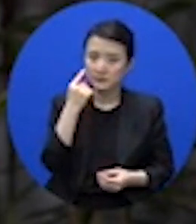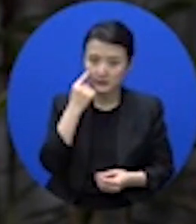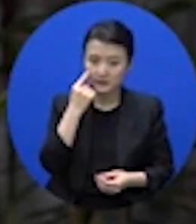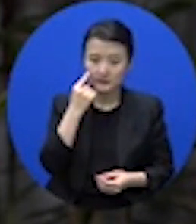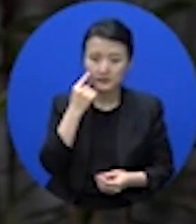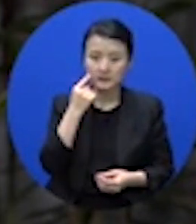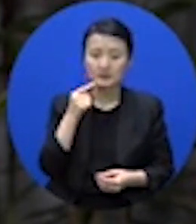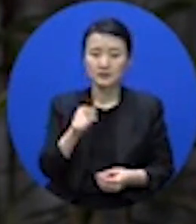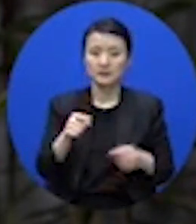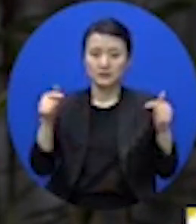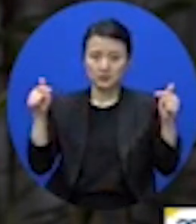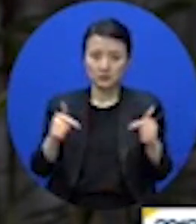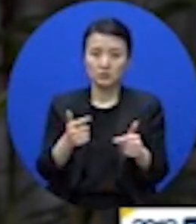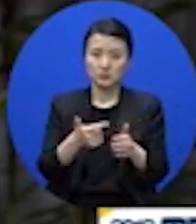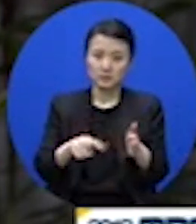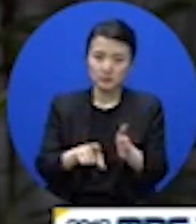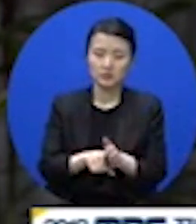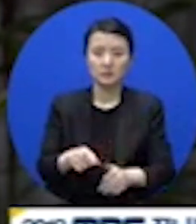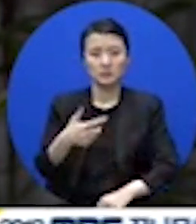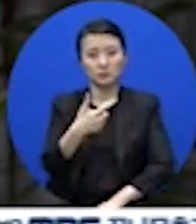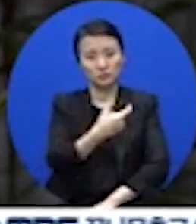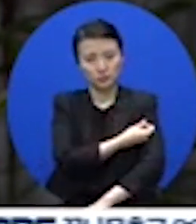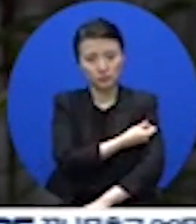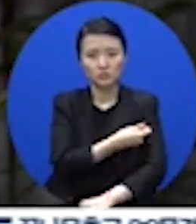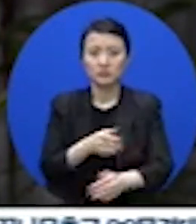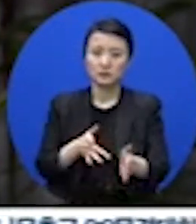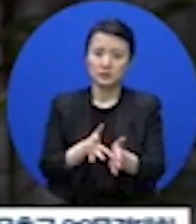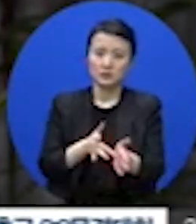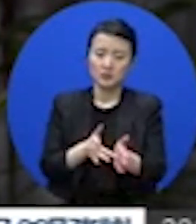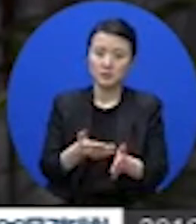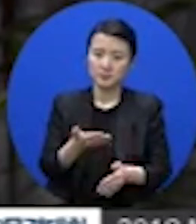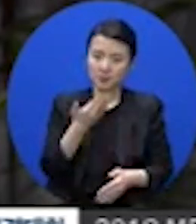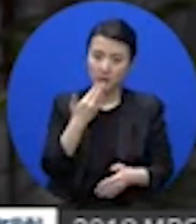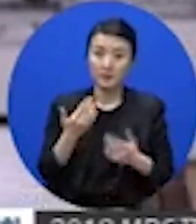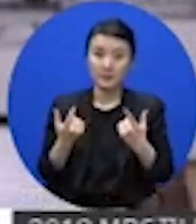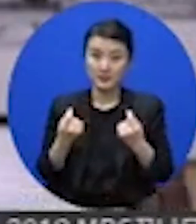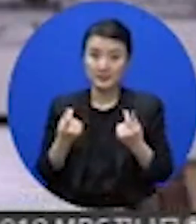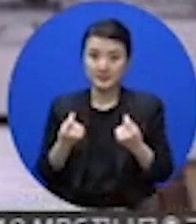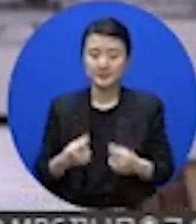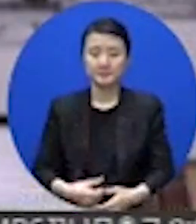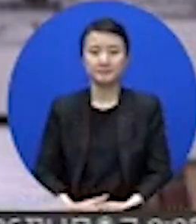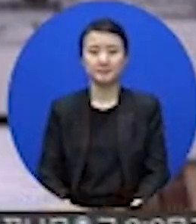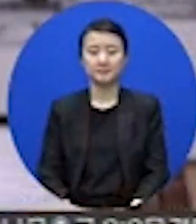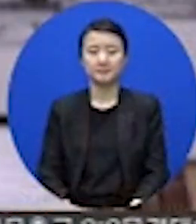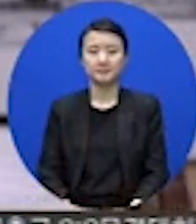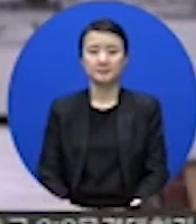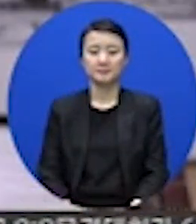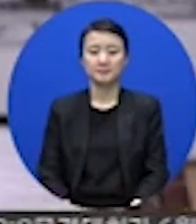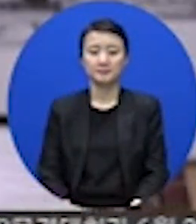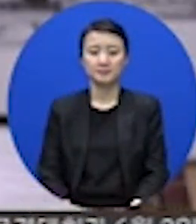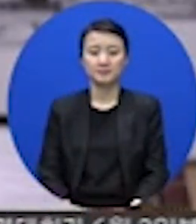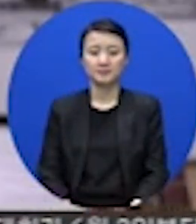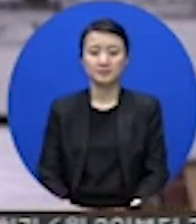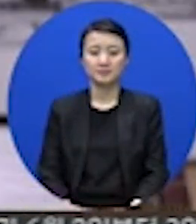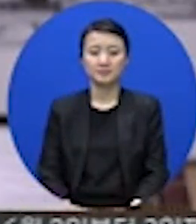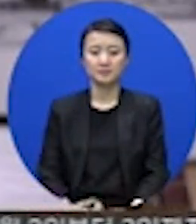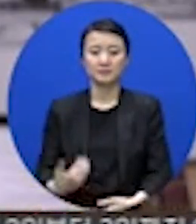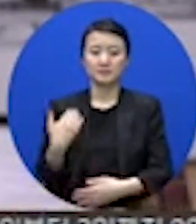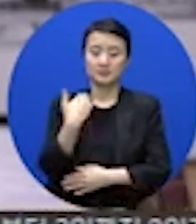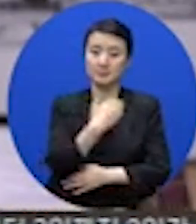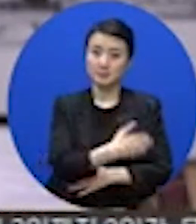증상을 완화하기 위해서 주사를 맞고 약을 먹고 또 처방을 받는데, 이렇게 우리가